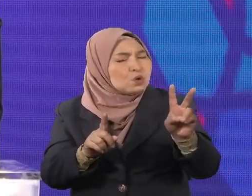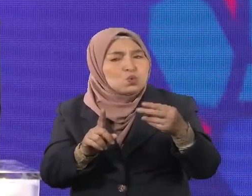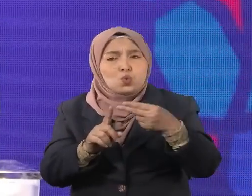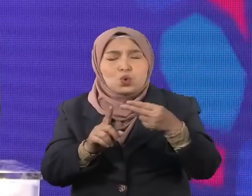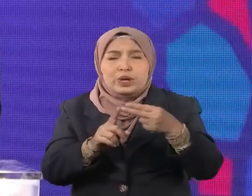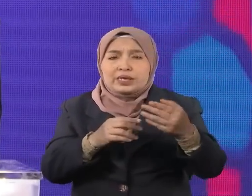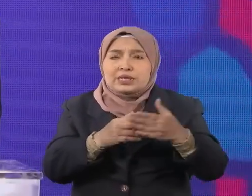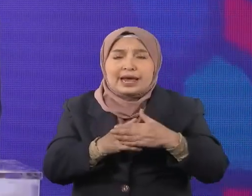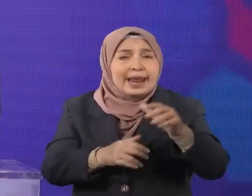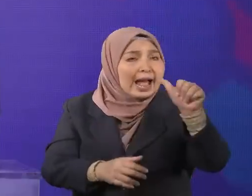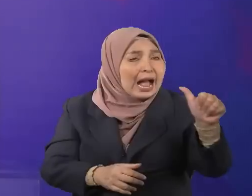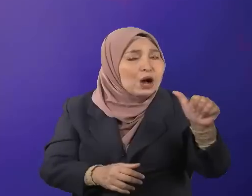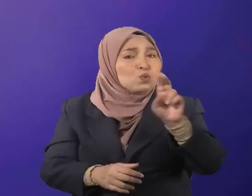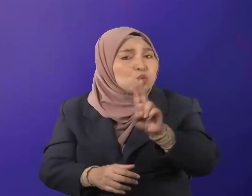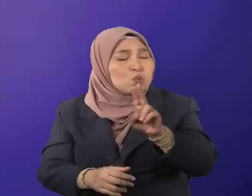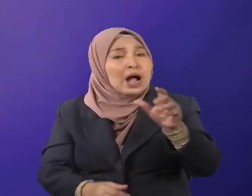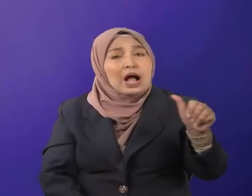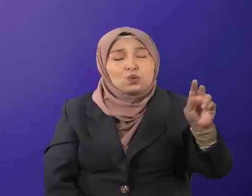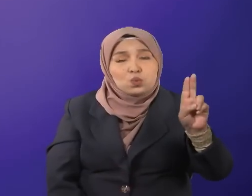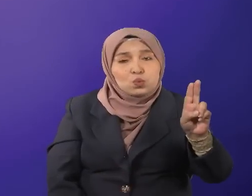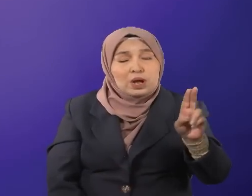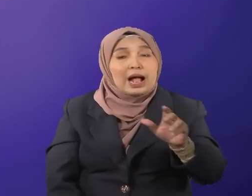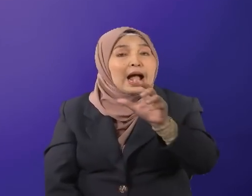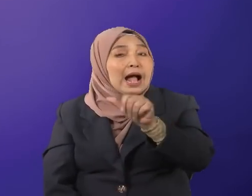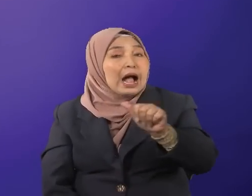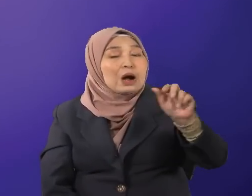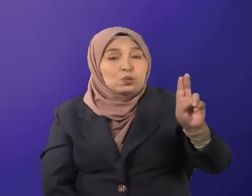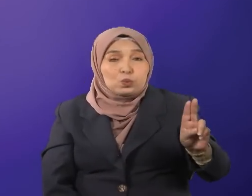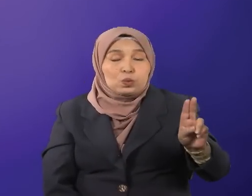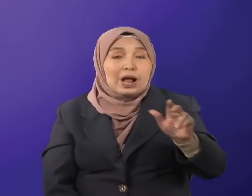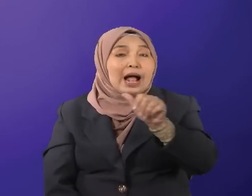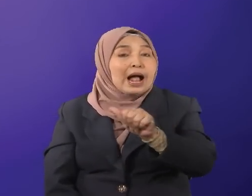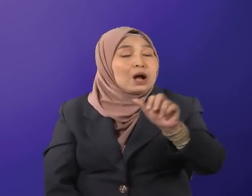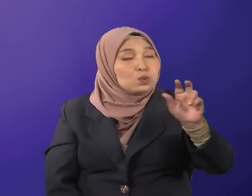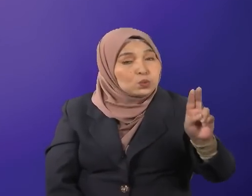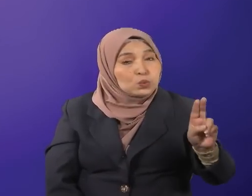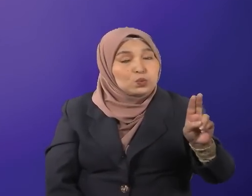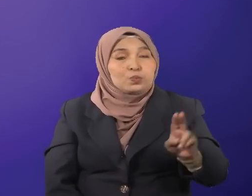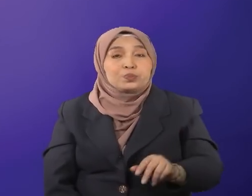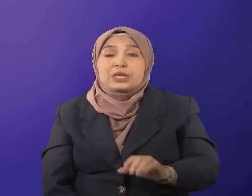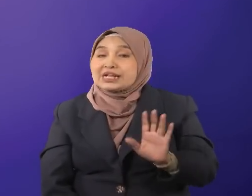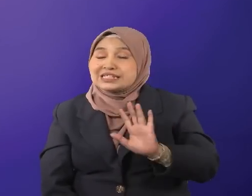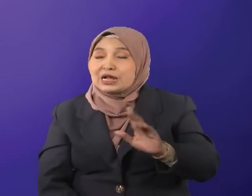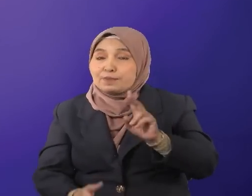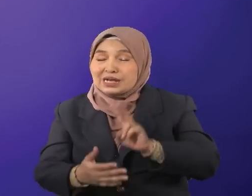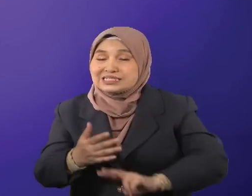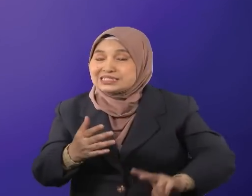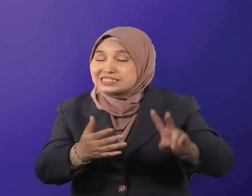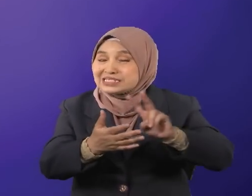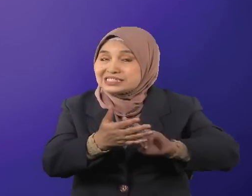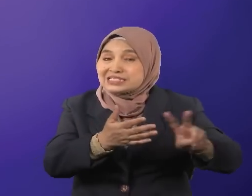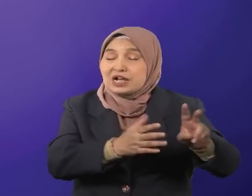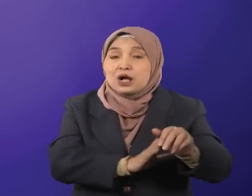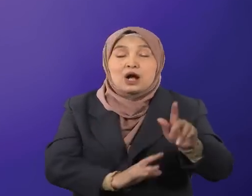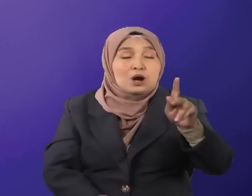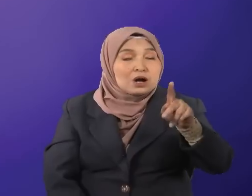A dengan U. Cuba A-U. A-U. A-U. Jangan kita baca tashil pula.